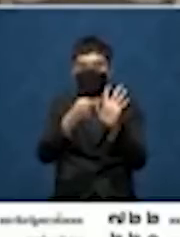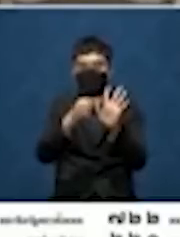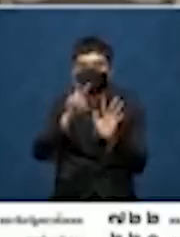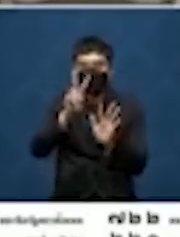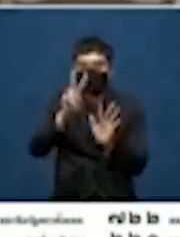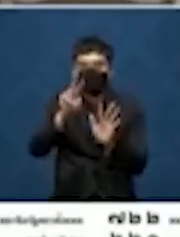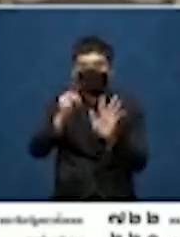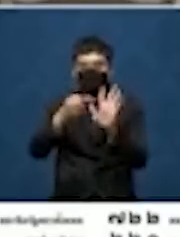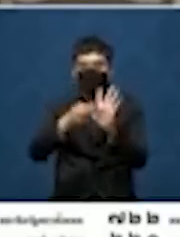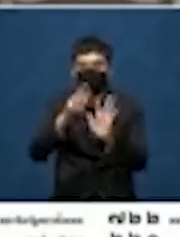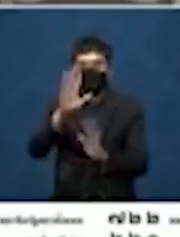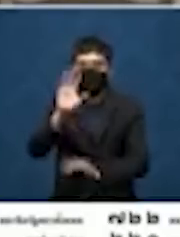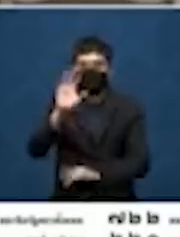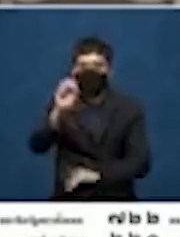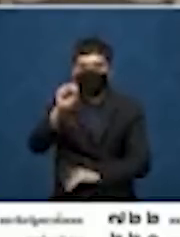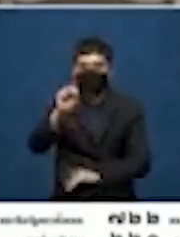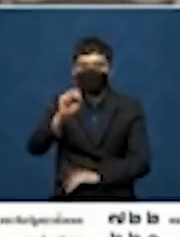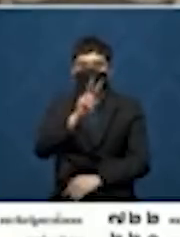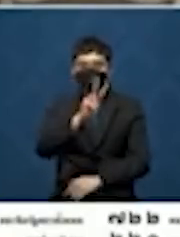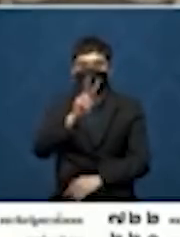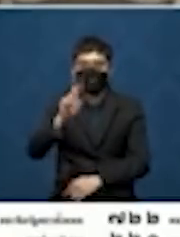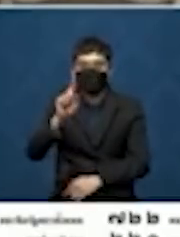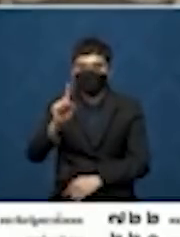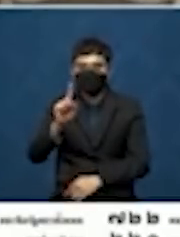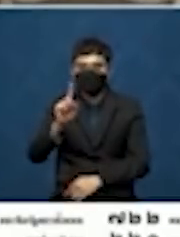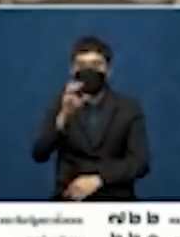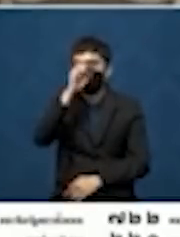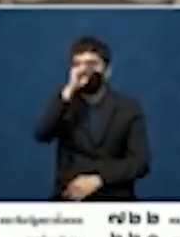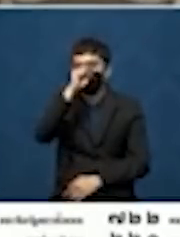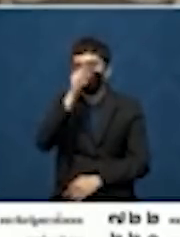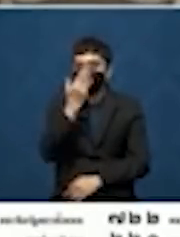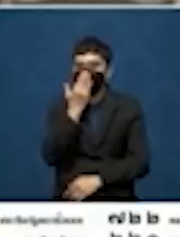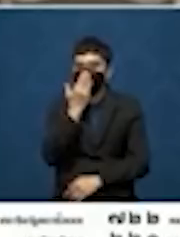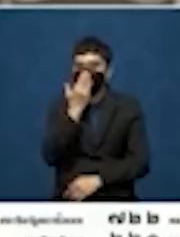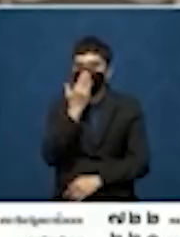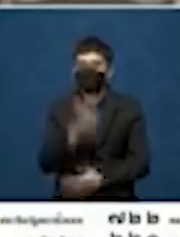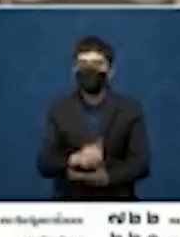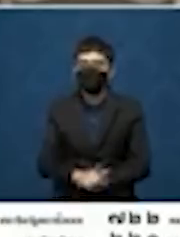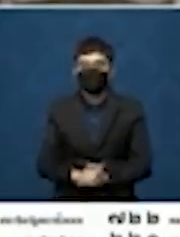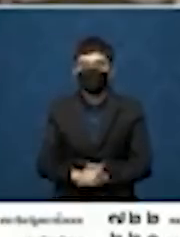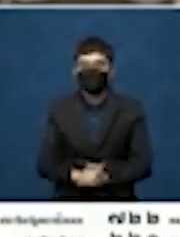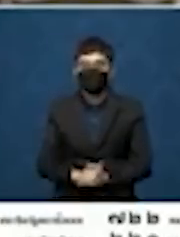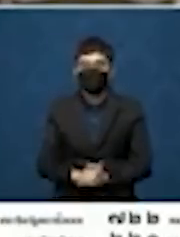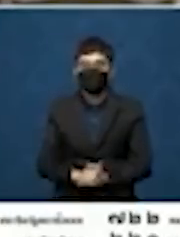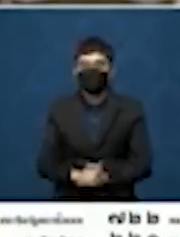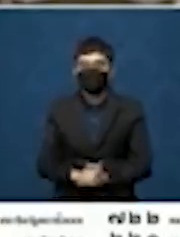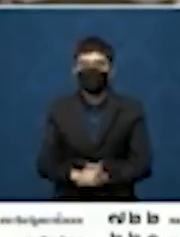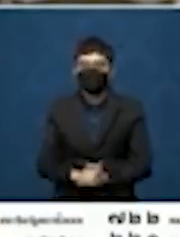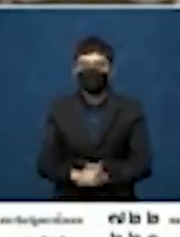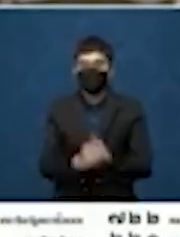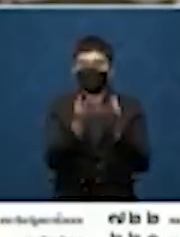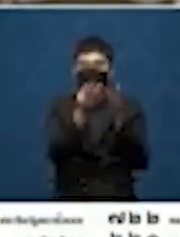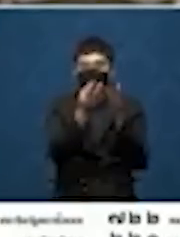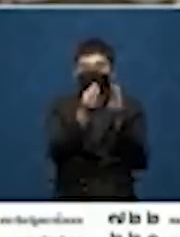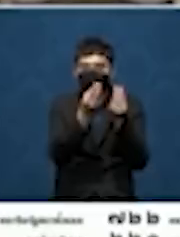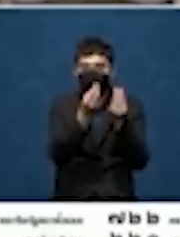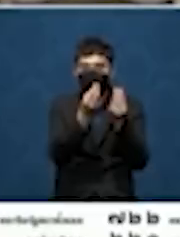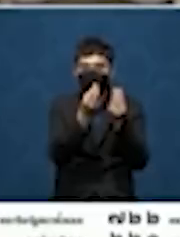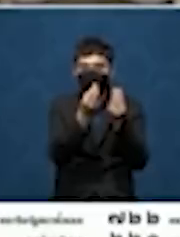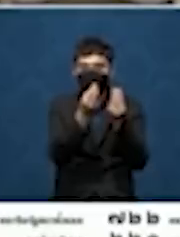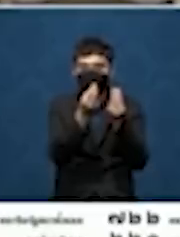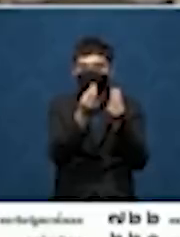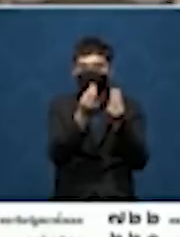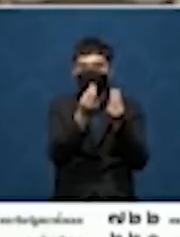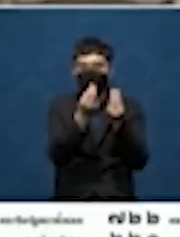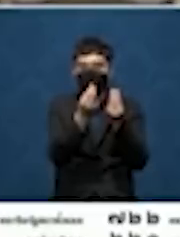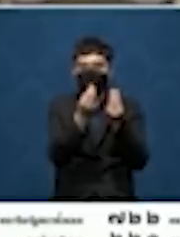ามการทุจริตที่สภาเนี่ยนะตอนท้ายประธานเนี่ยก็ให้สื่อมวลชนเนี่ยออกไปข้างนอก